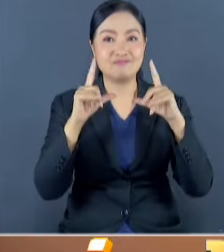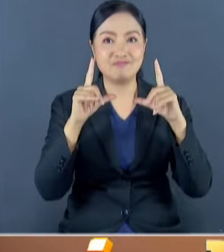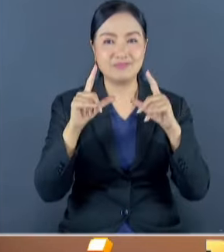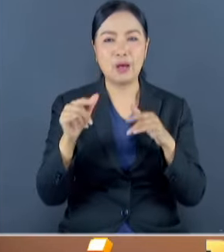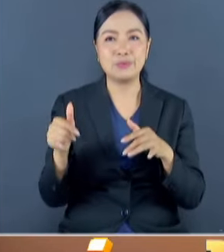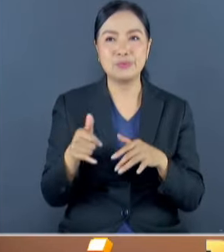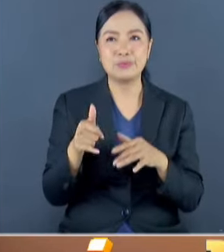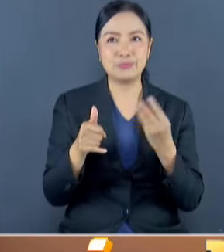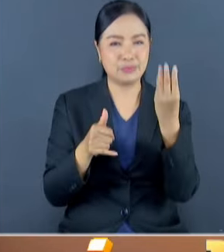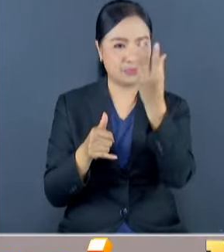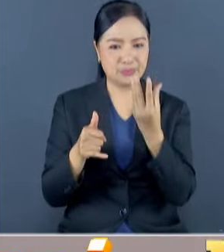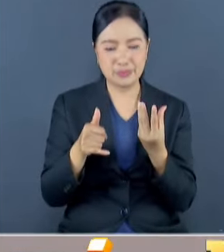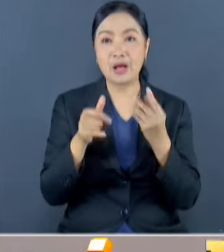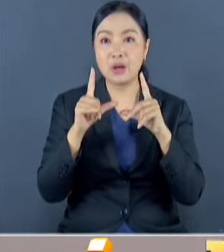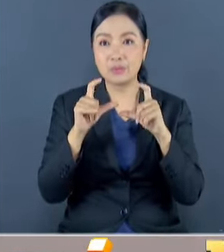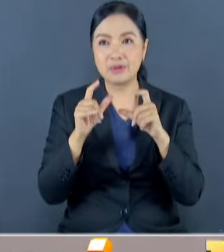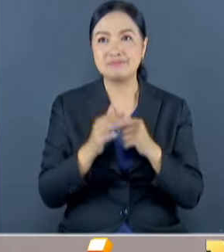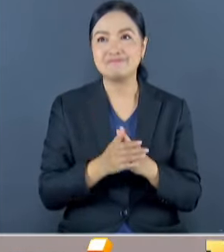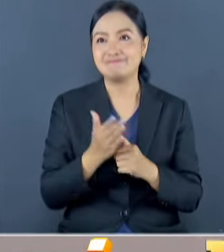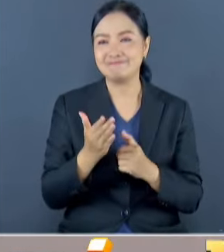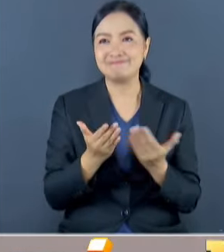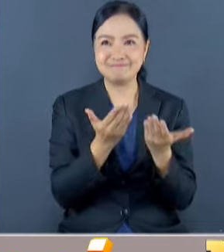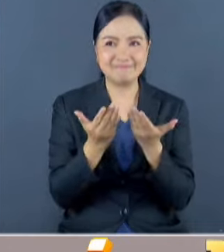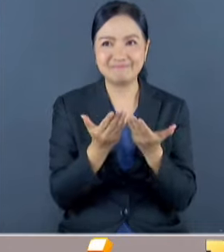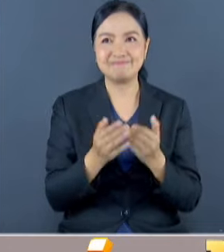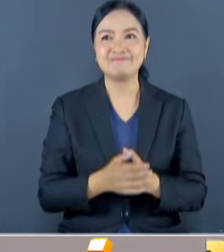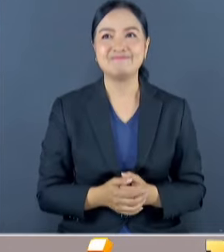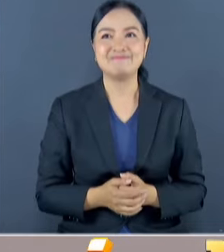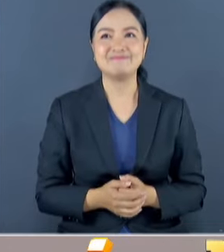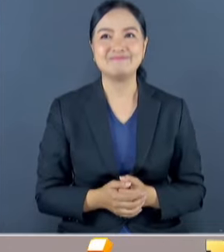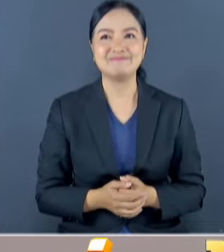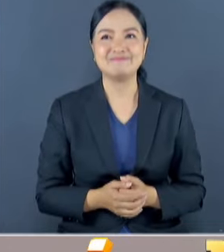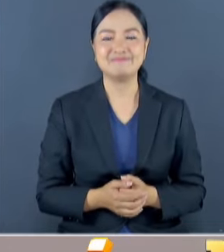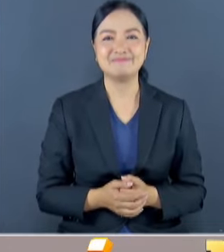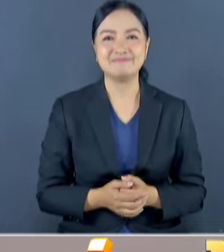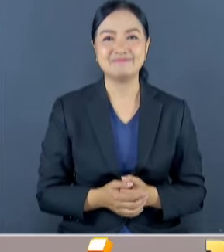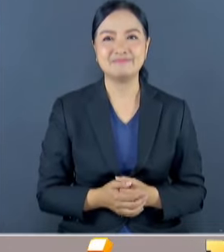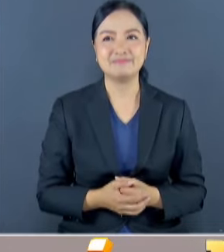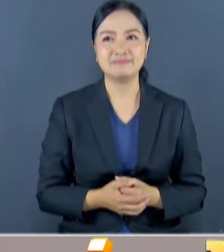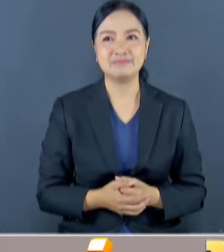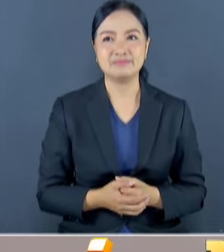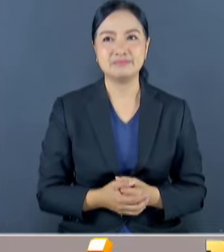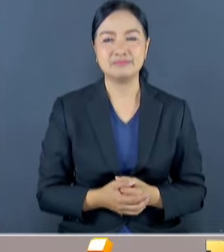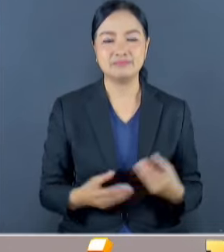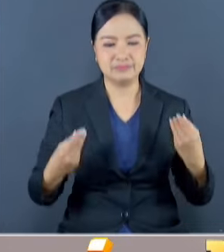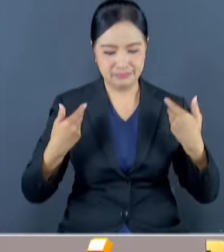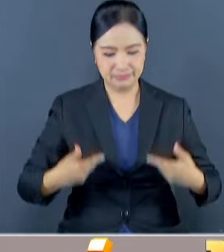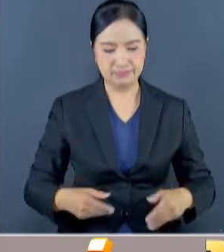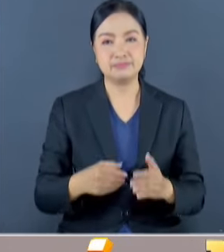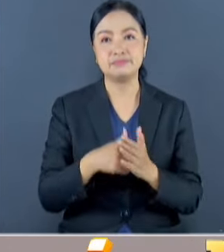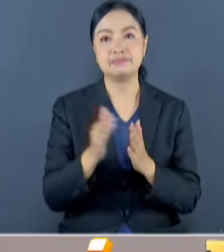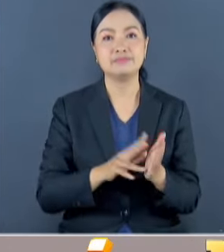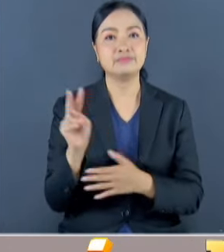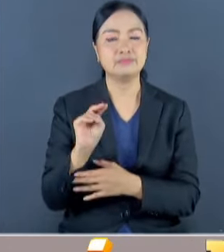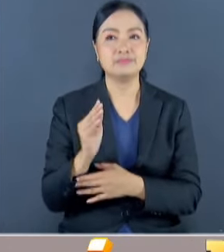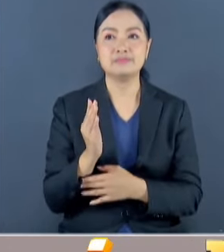นอกจากนี้ฮะลิซ่าก็ยังมีการอัปเดตภาพนะฮะแล้วก็คลิปสั้นในเทรดของเธอด้วยนะครับเป็นการสวมเสื้อสเวตเตอร์สีน้ำเงิน